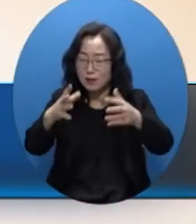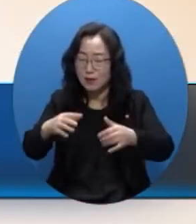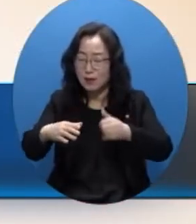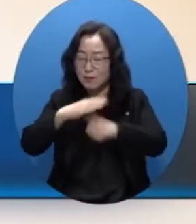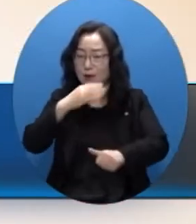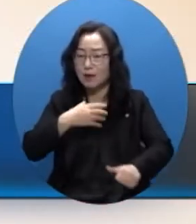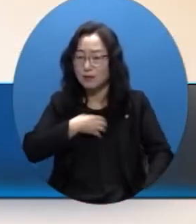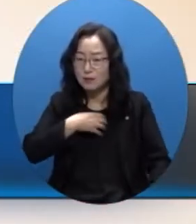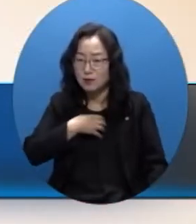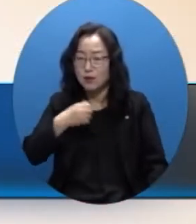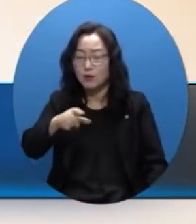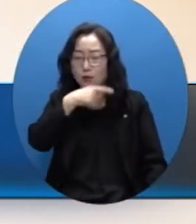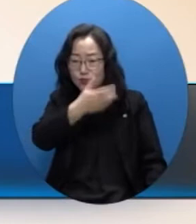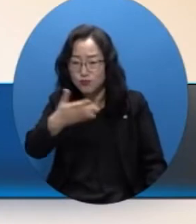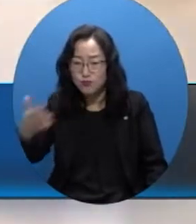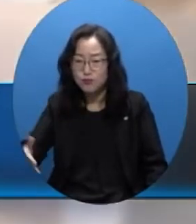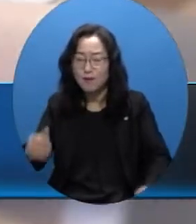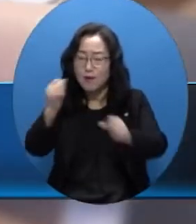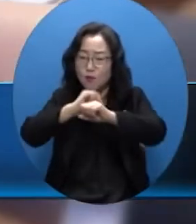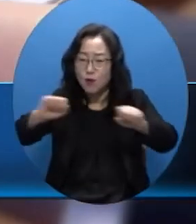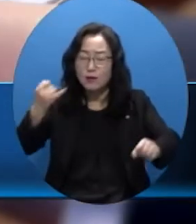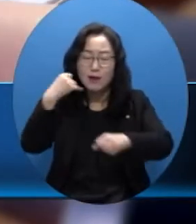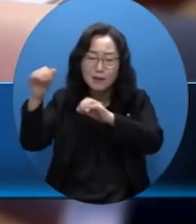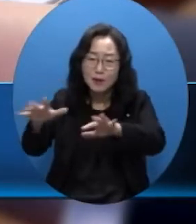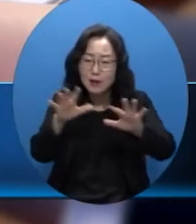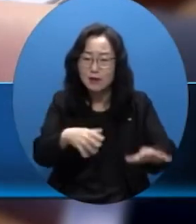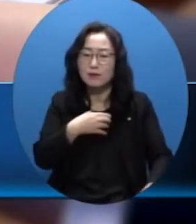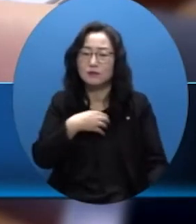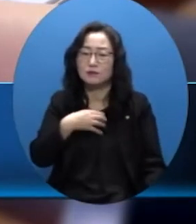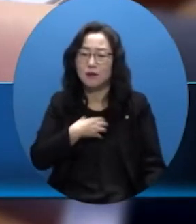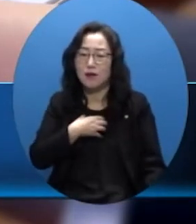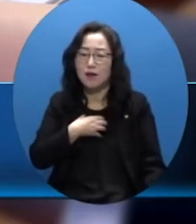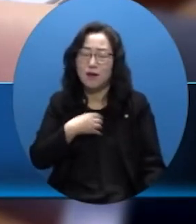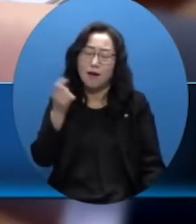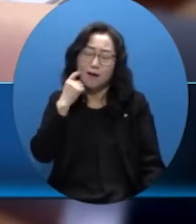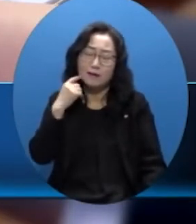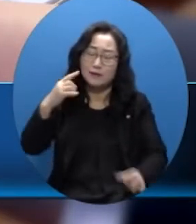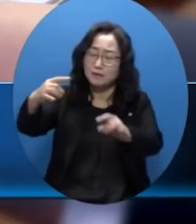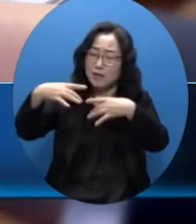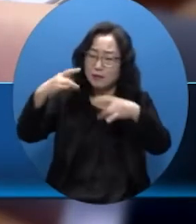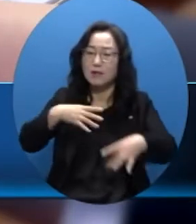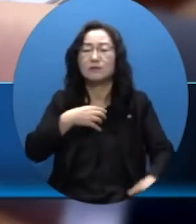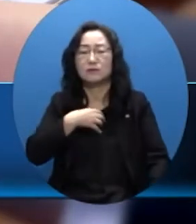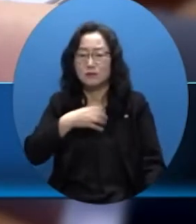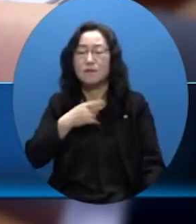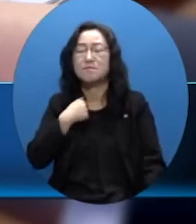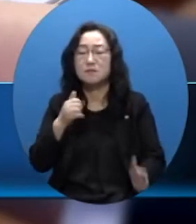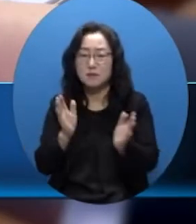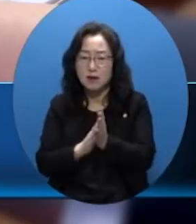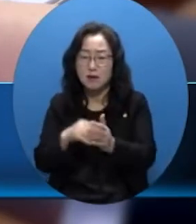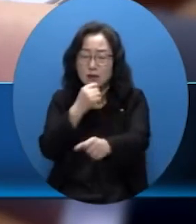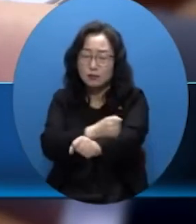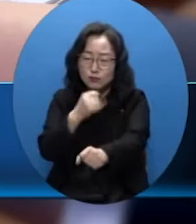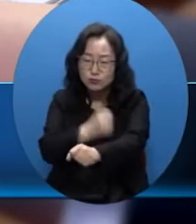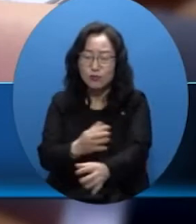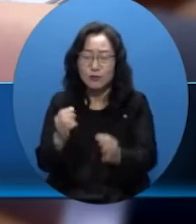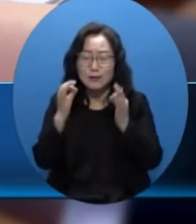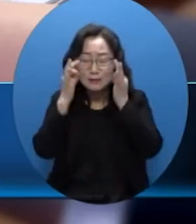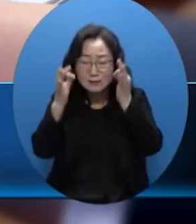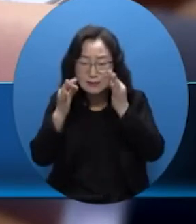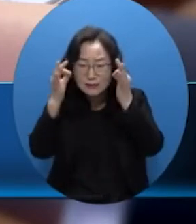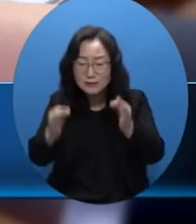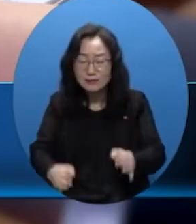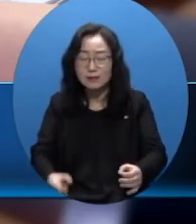위험과 광야의 위험과 바다의 위험과 거친 대중의 위험을 다하고 또 수고하며 애쓰고 여러 분